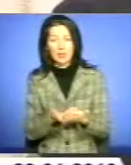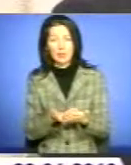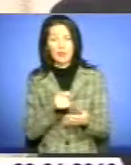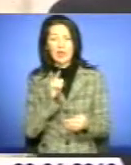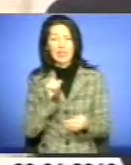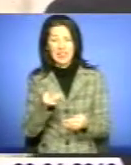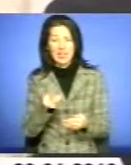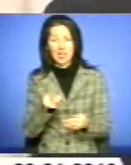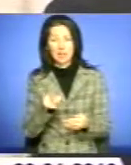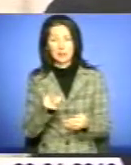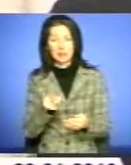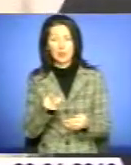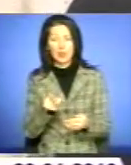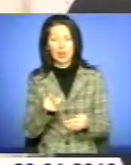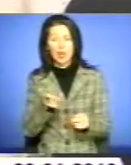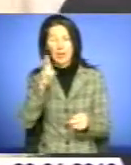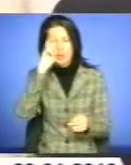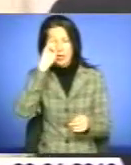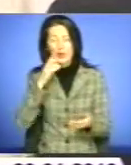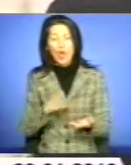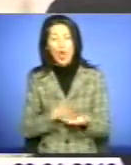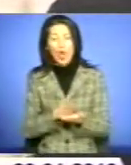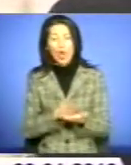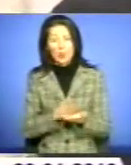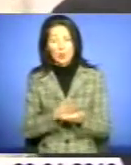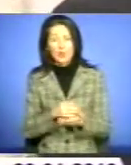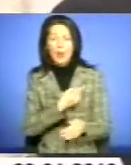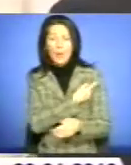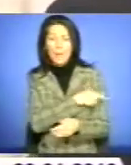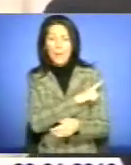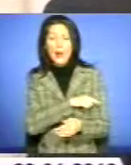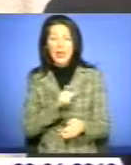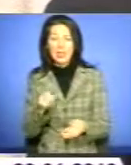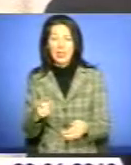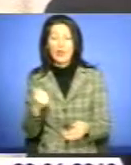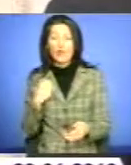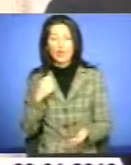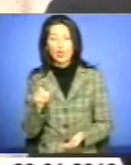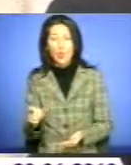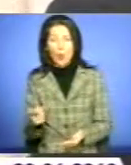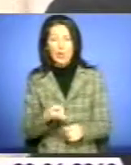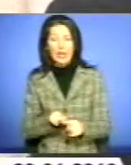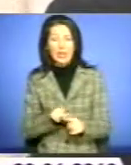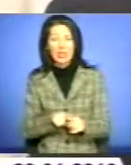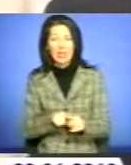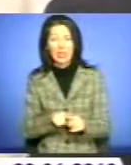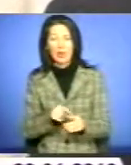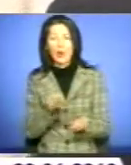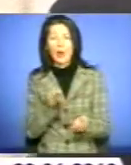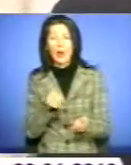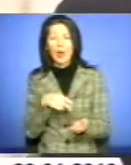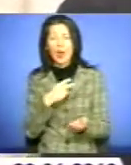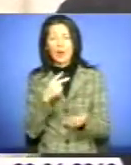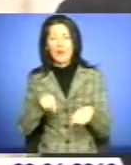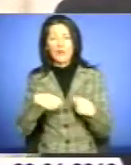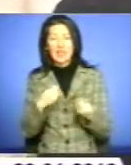тих державних службовців, медиків, військових, які поклали своє